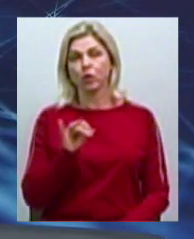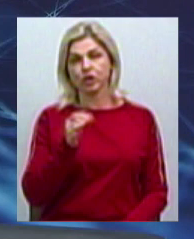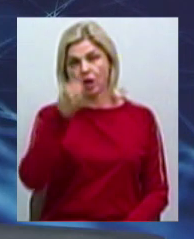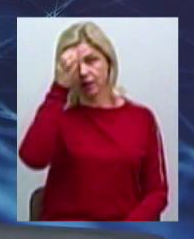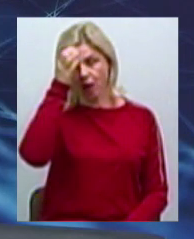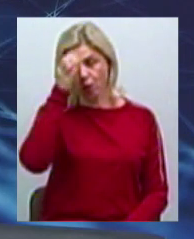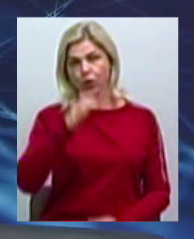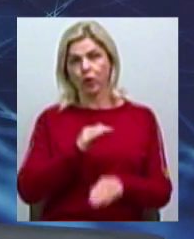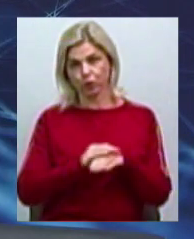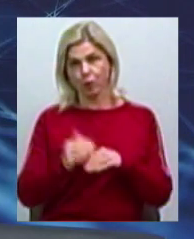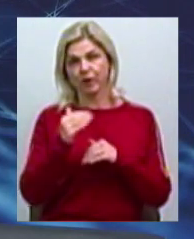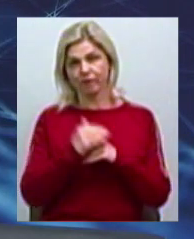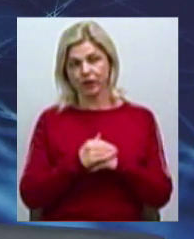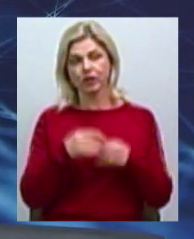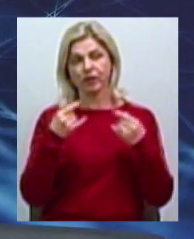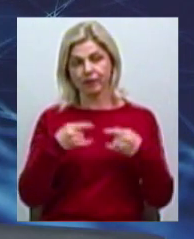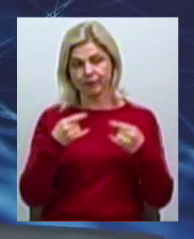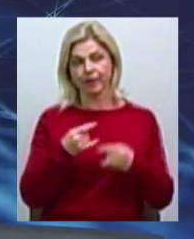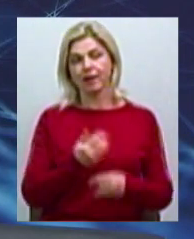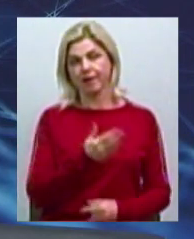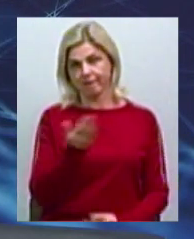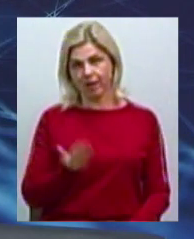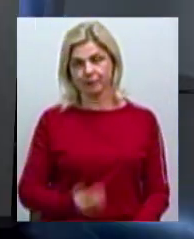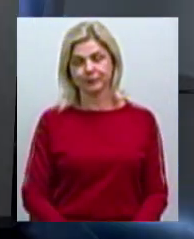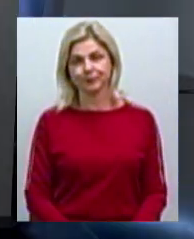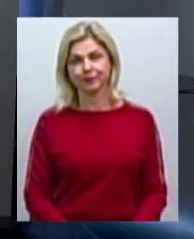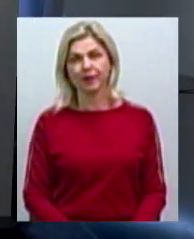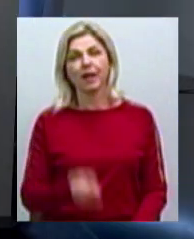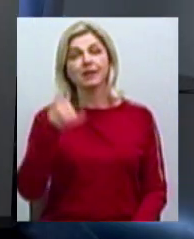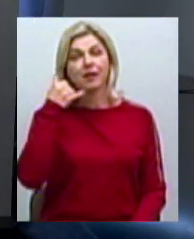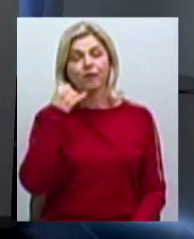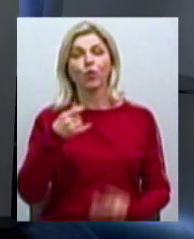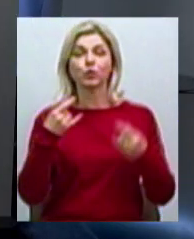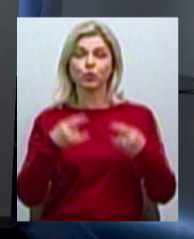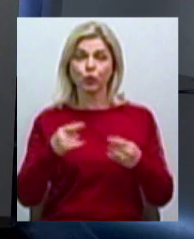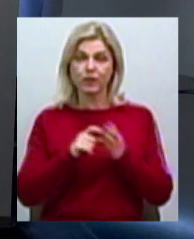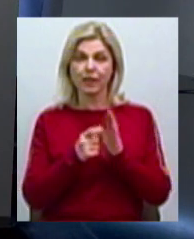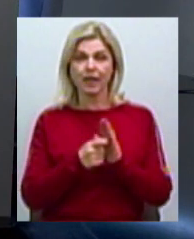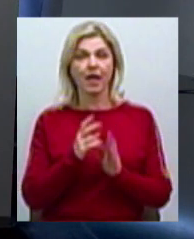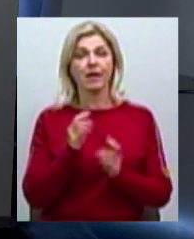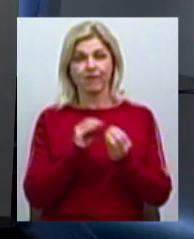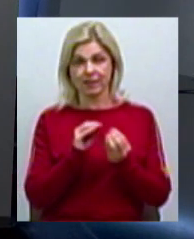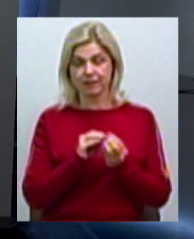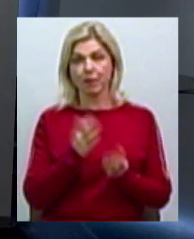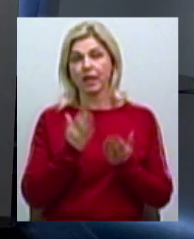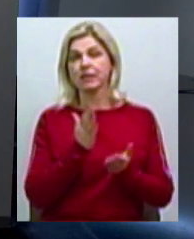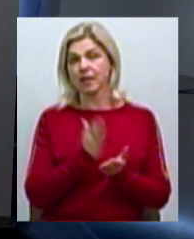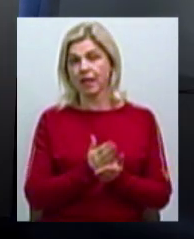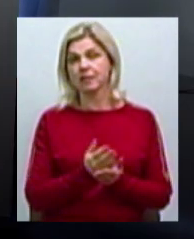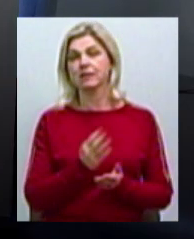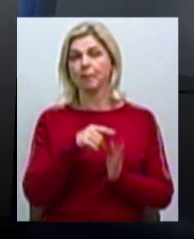вечір телеглядачам і вам, Федір. Дякую. Телефон в студії незмінний, 76-92-33. Якщо маєте запитання,